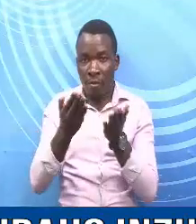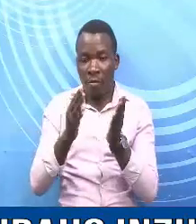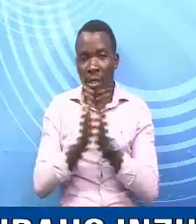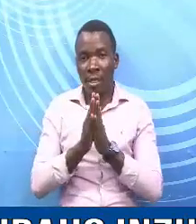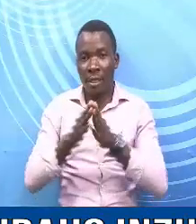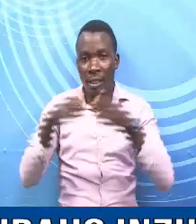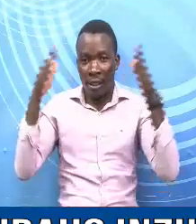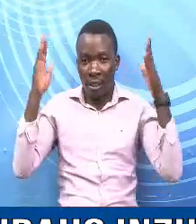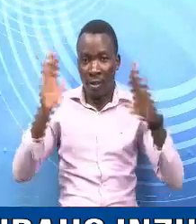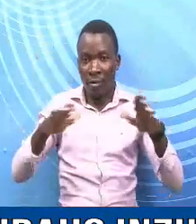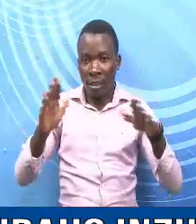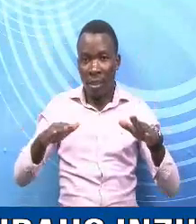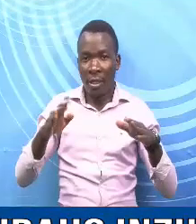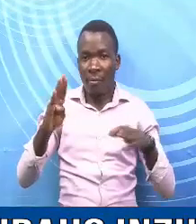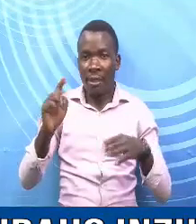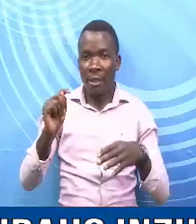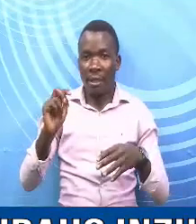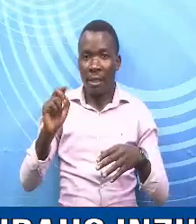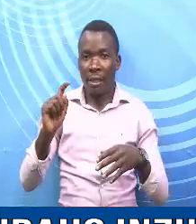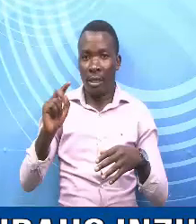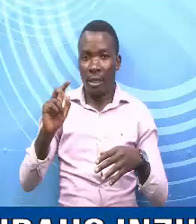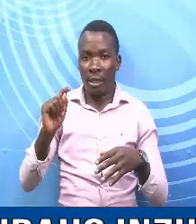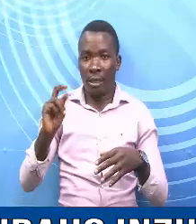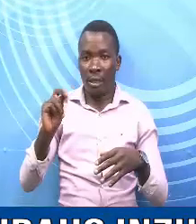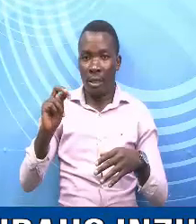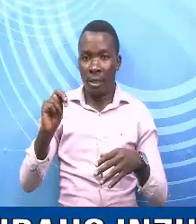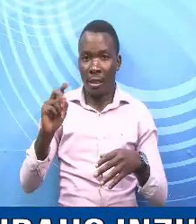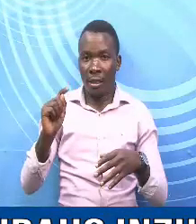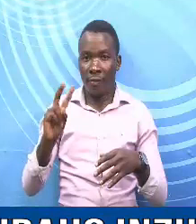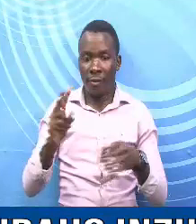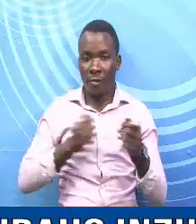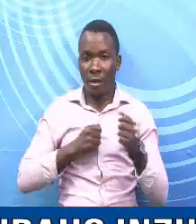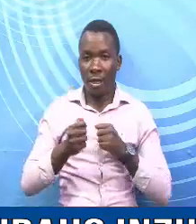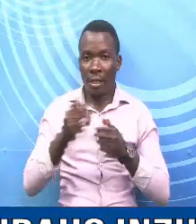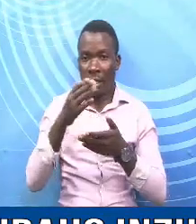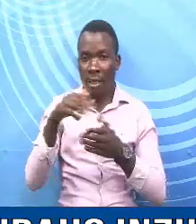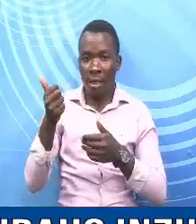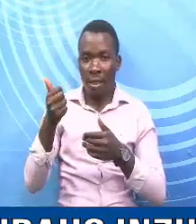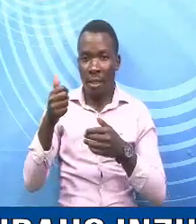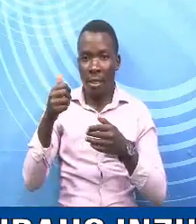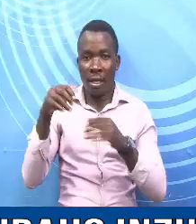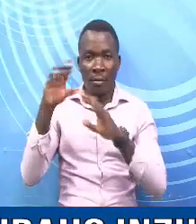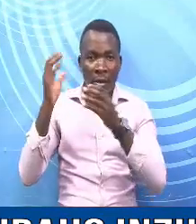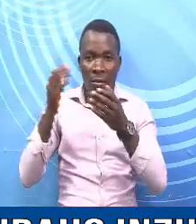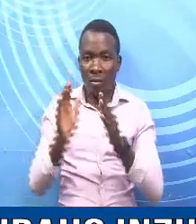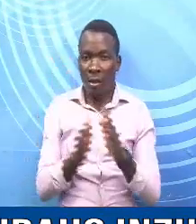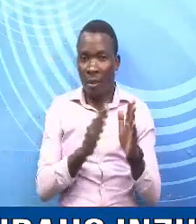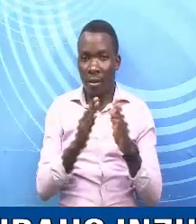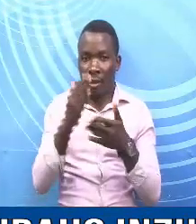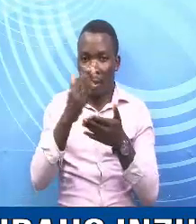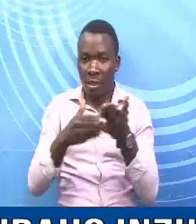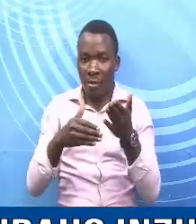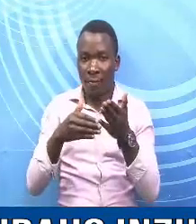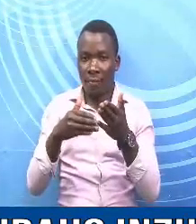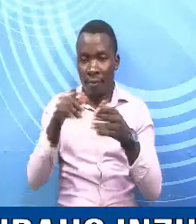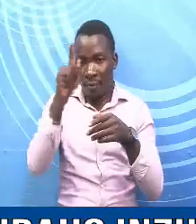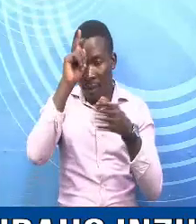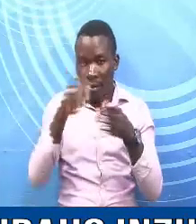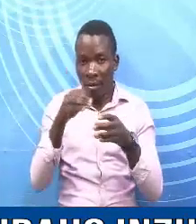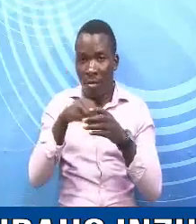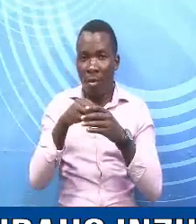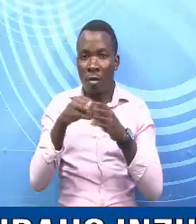BTN TV Rwanda. Myandi makuru twabateguriye bamwe mu baturage batuye mu dugudu gwa Sangwa ndetse n'uwa Muganza iherere mu renge wa